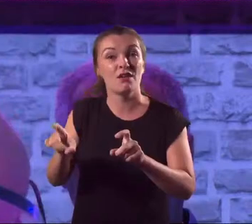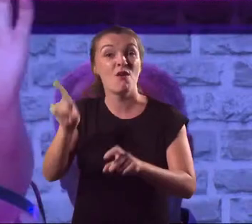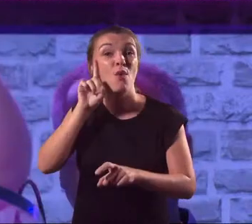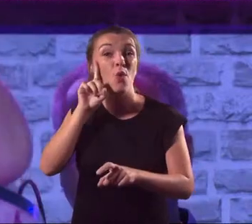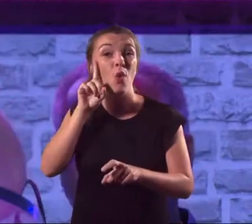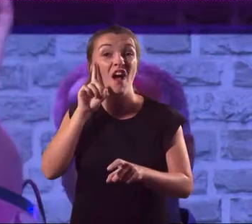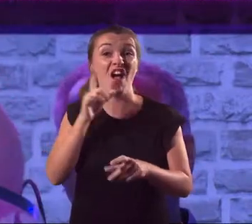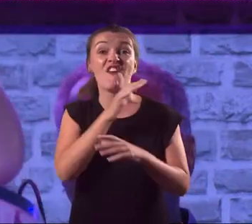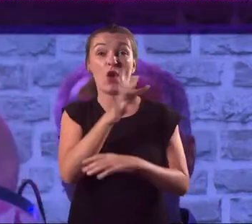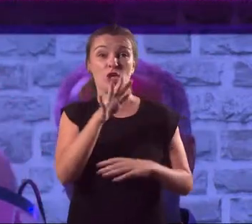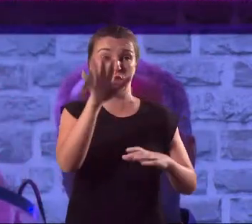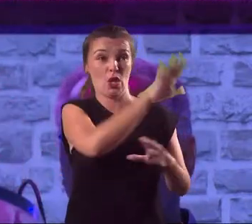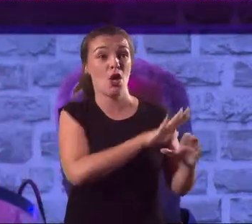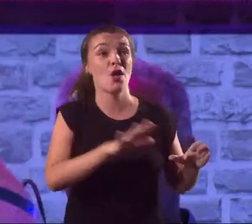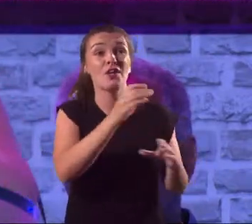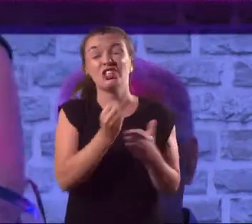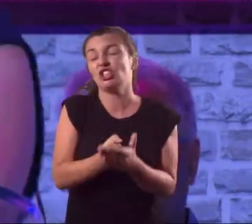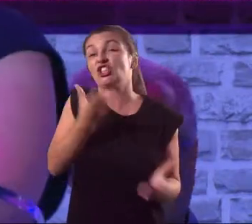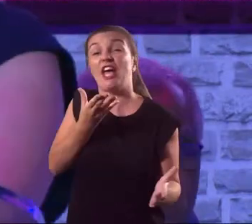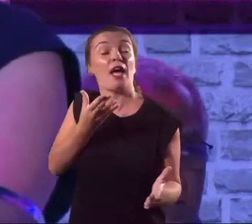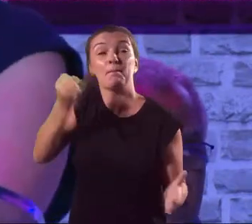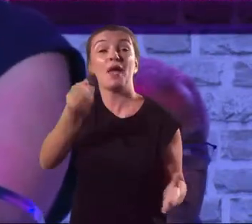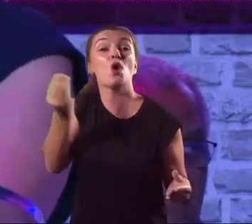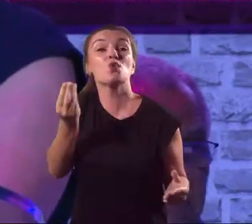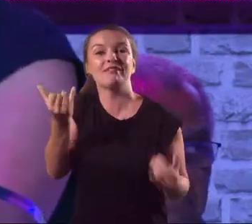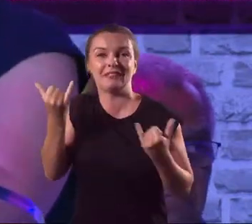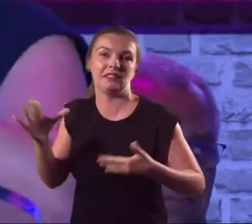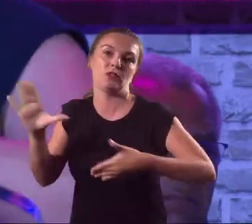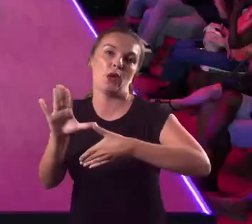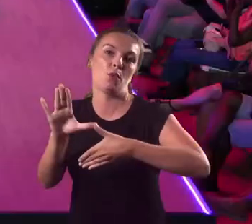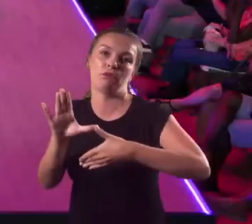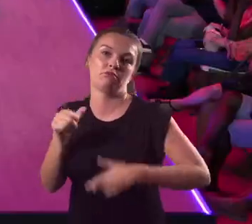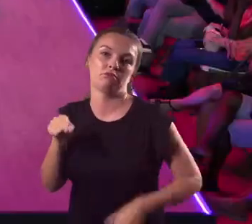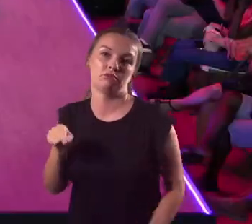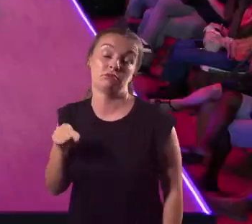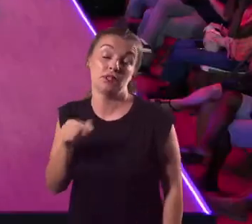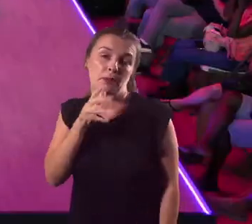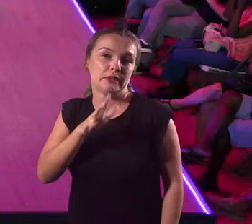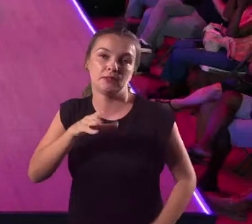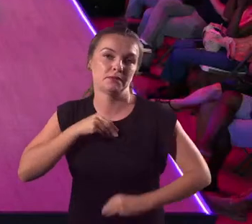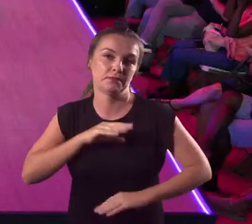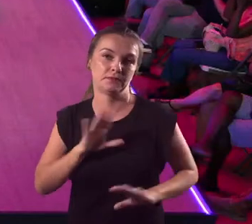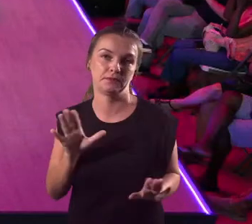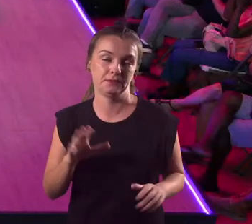la plus chère de France en Guadeloupe et c'est insupportable.